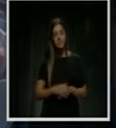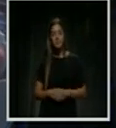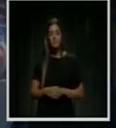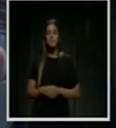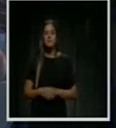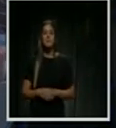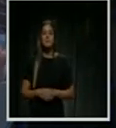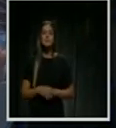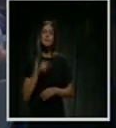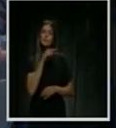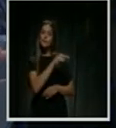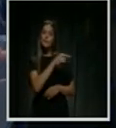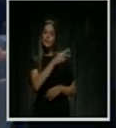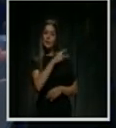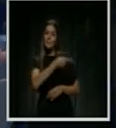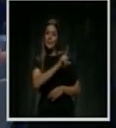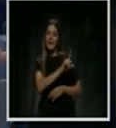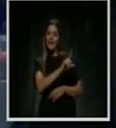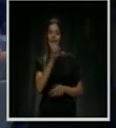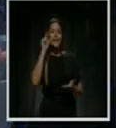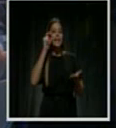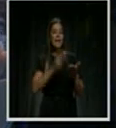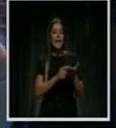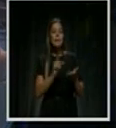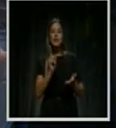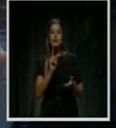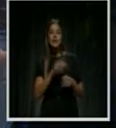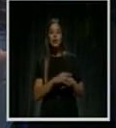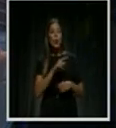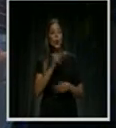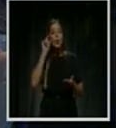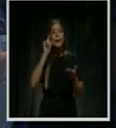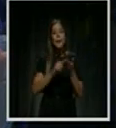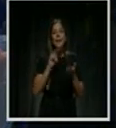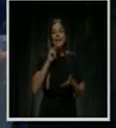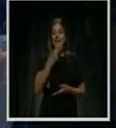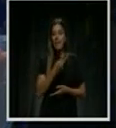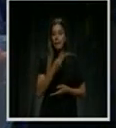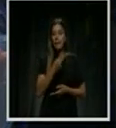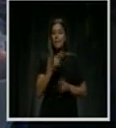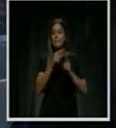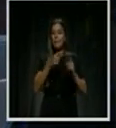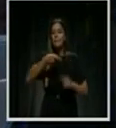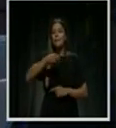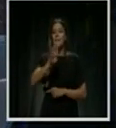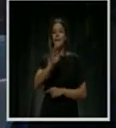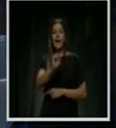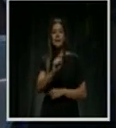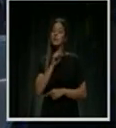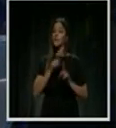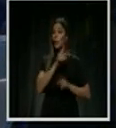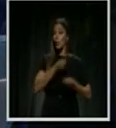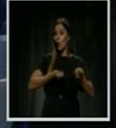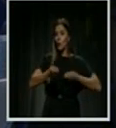miżinformazzjoni. Għaliex hu jemmen il-gideb li xandar il-PBS stess fuq kontroll tiegħu. Hawnhekk qegħdin illum għal